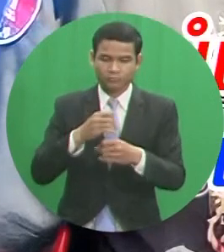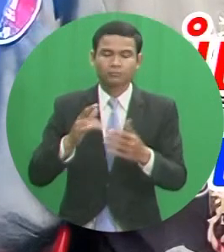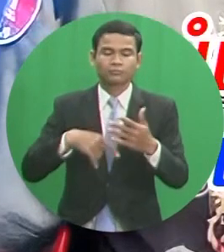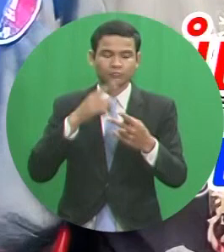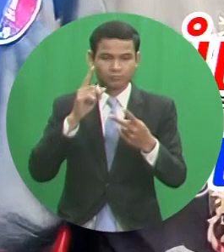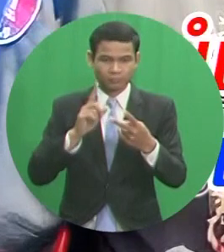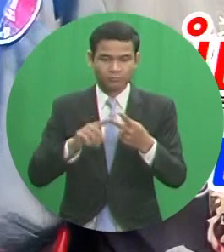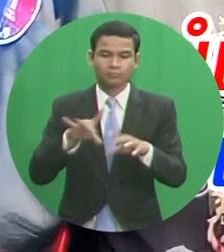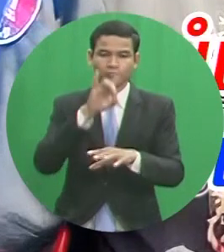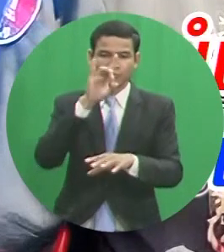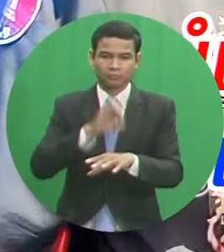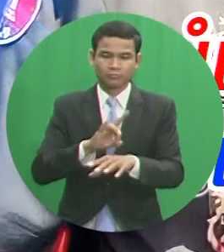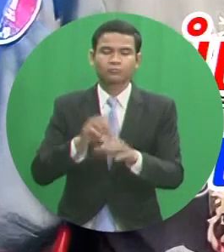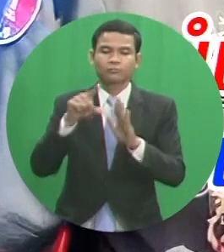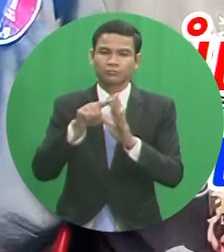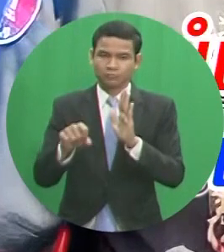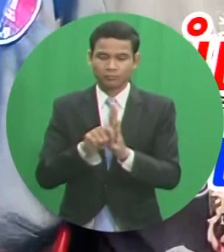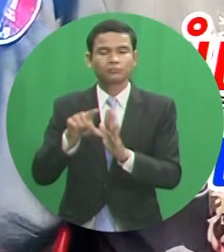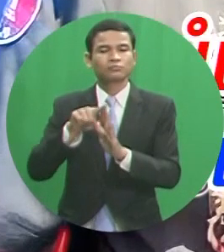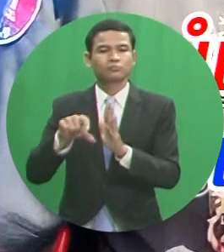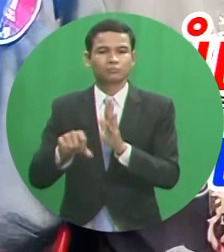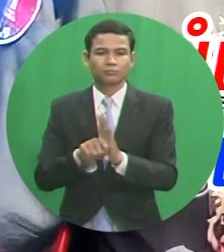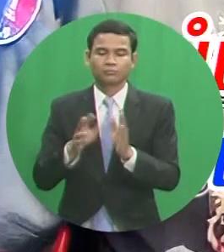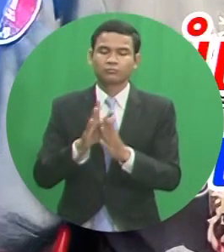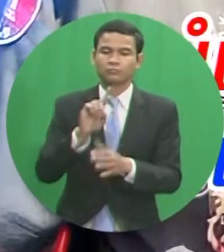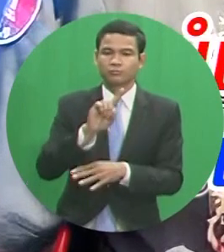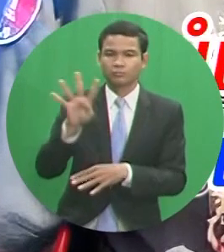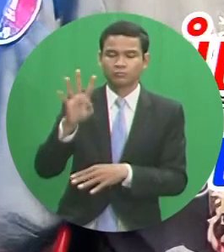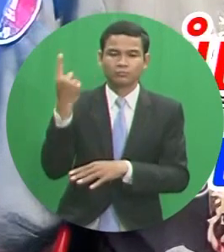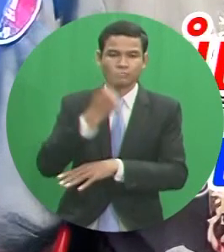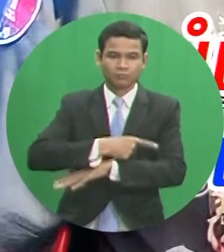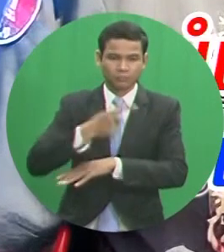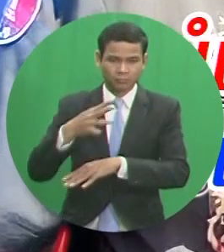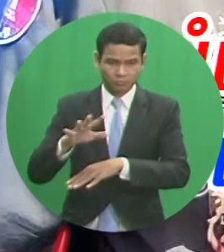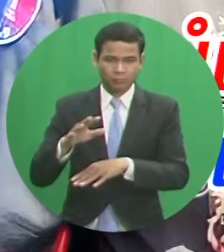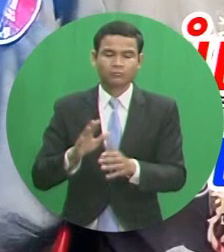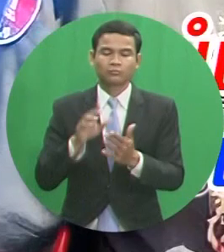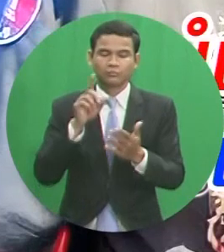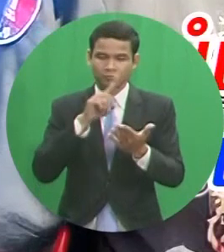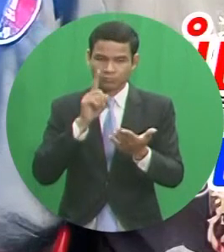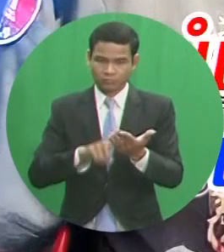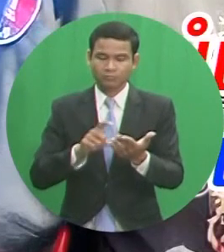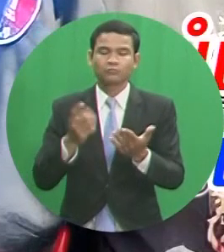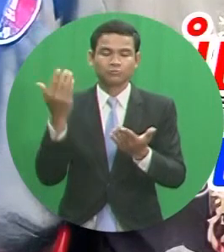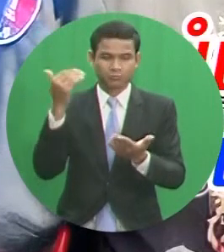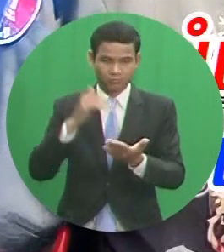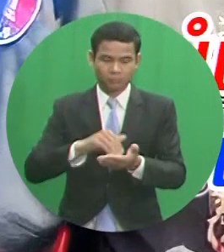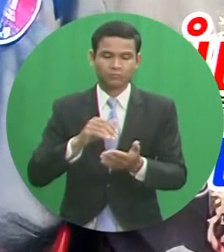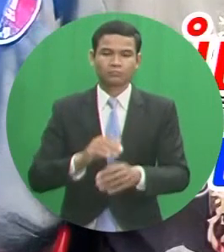ដល់ពេលវេលាកំណត់14ថ្ងៃយើងធ្វើតេស្តសារជាថ្មីម្ដងទៀ